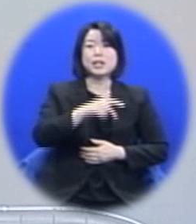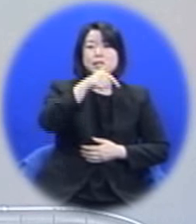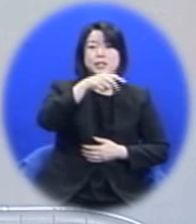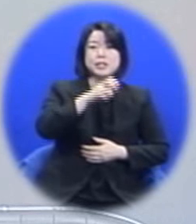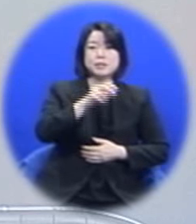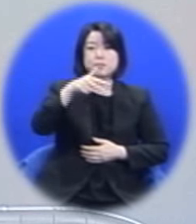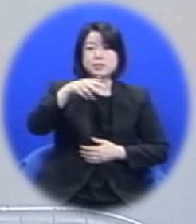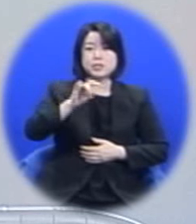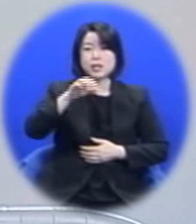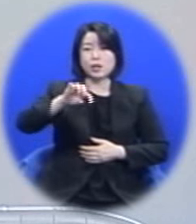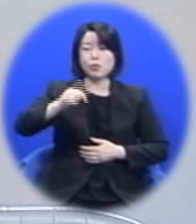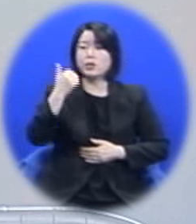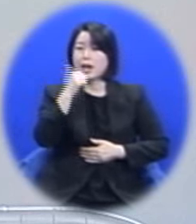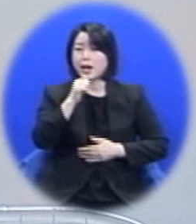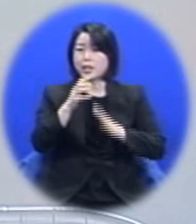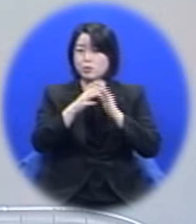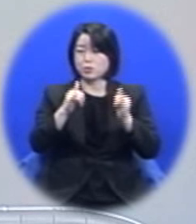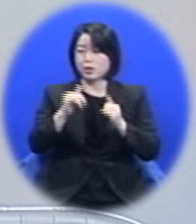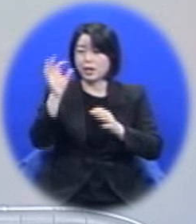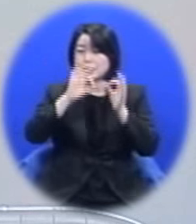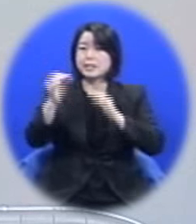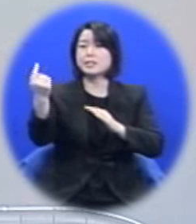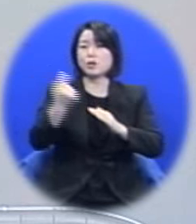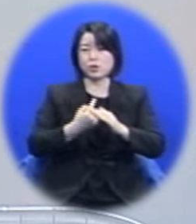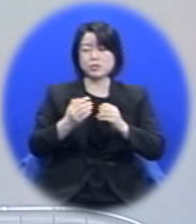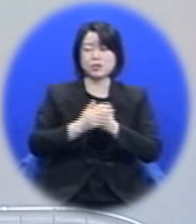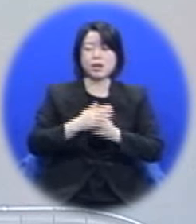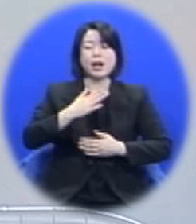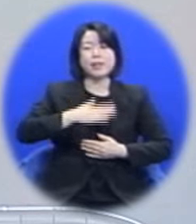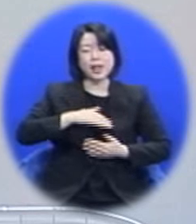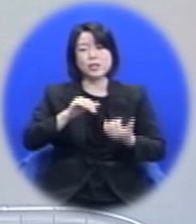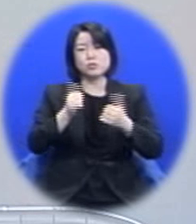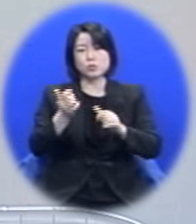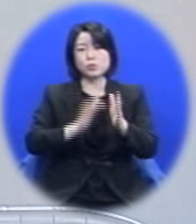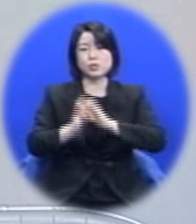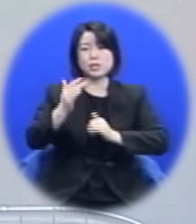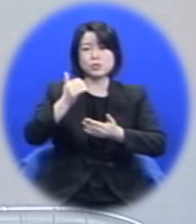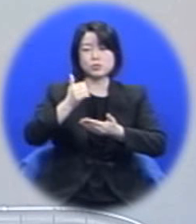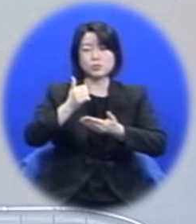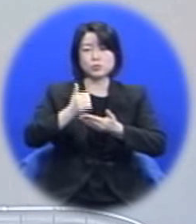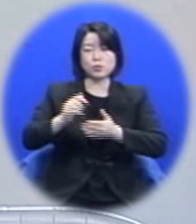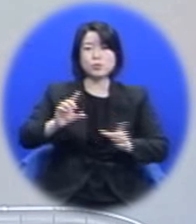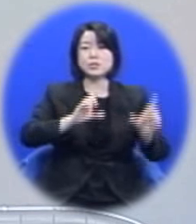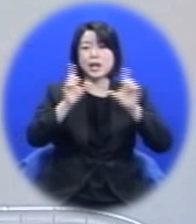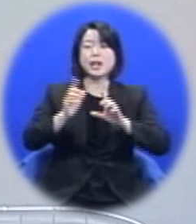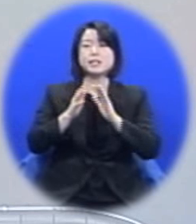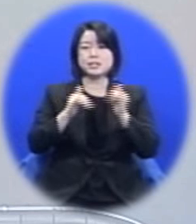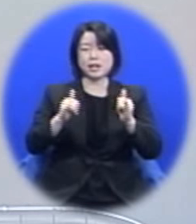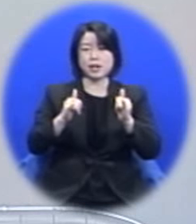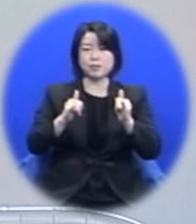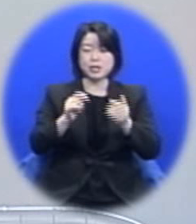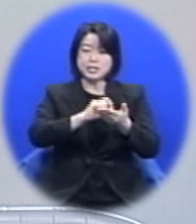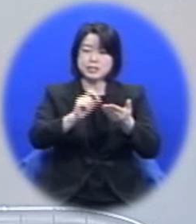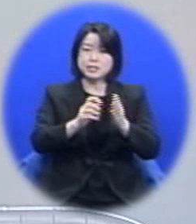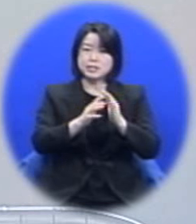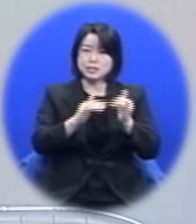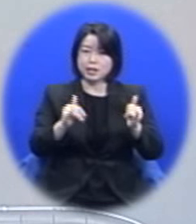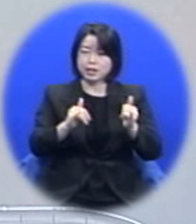찾아왔습니다. 나는 죽고 예수로 사는 사람이라는 책을 가지고 저자 인터뷰를 하러 오신